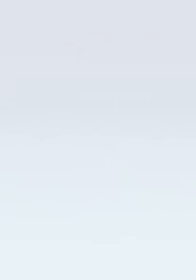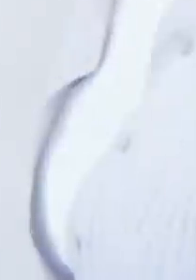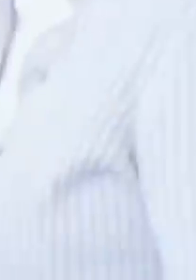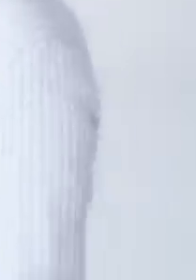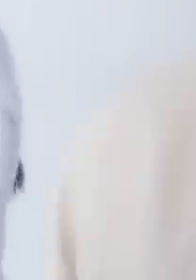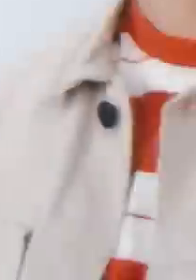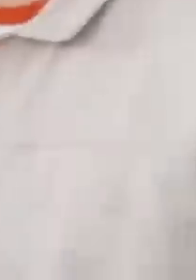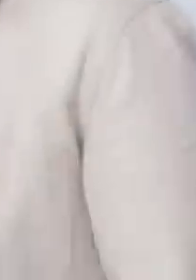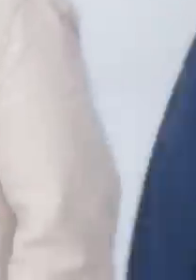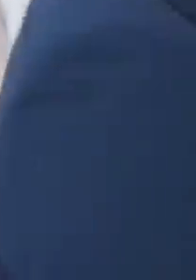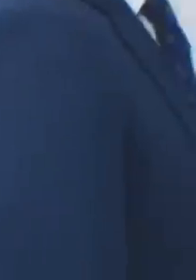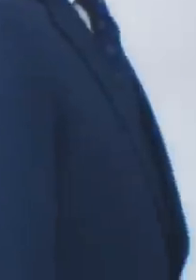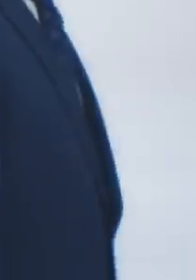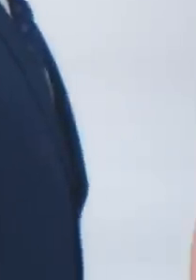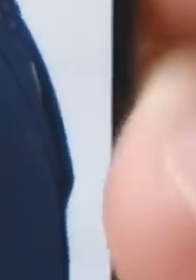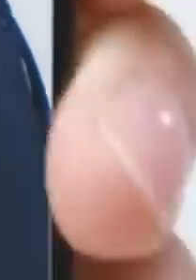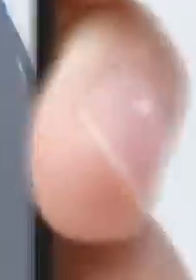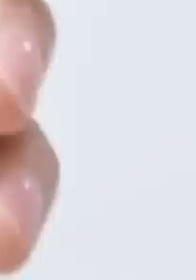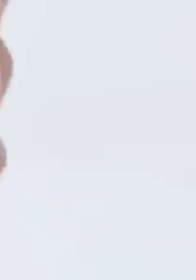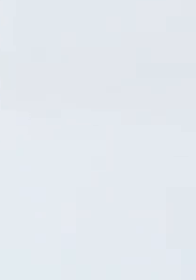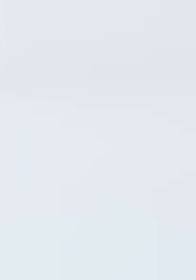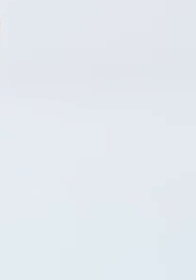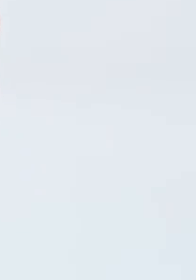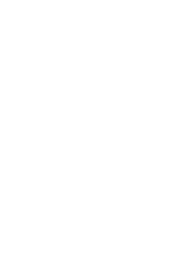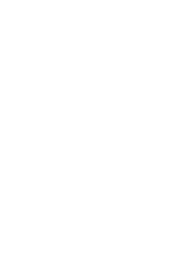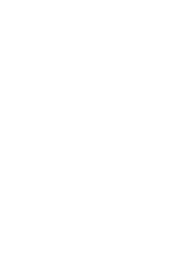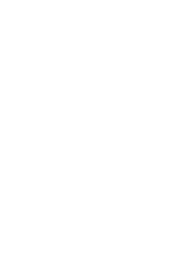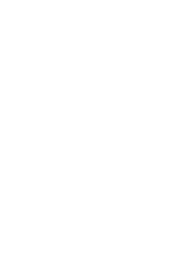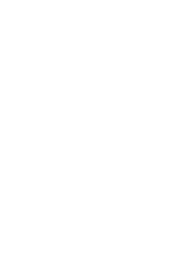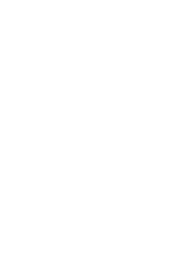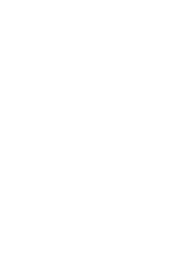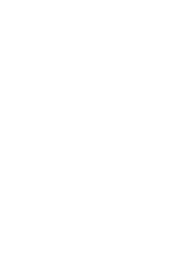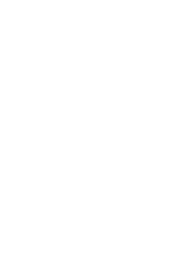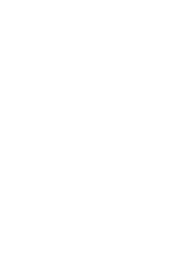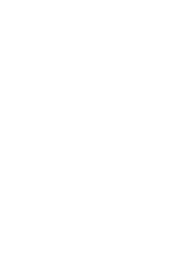모든 건강 다 있다 건강 다다다